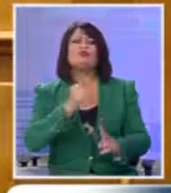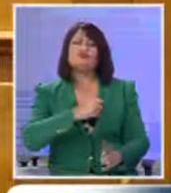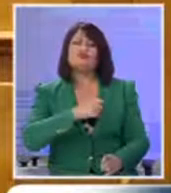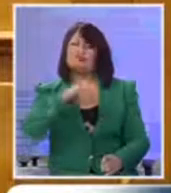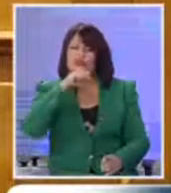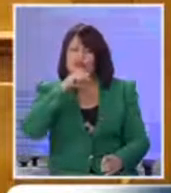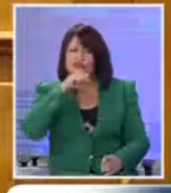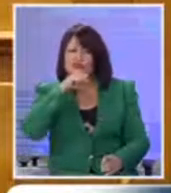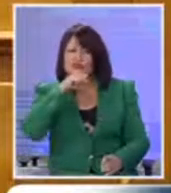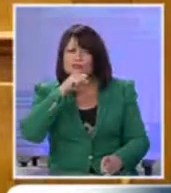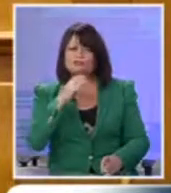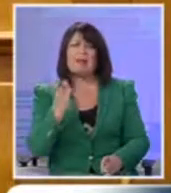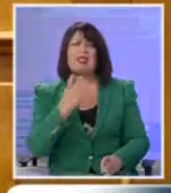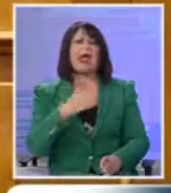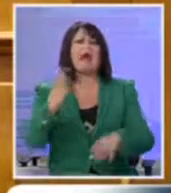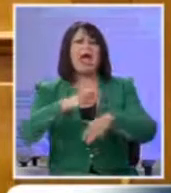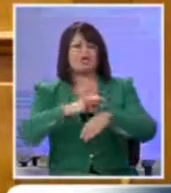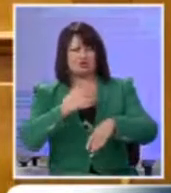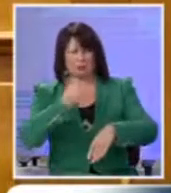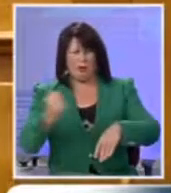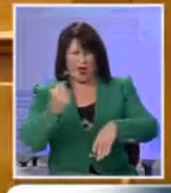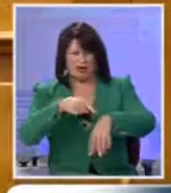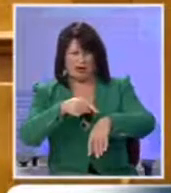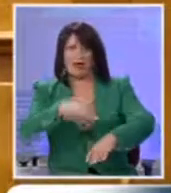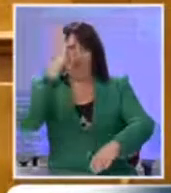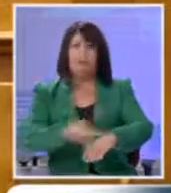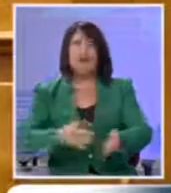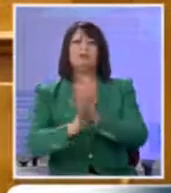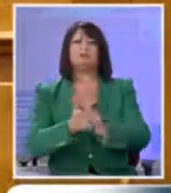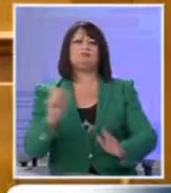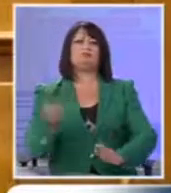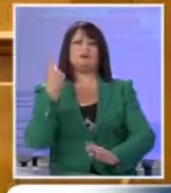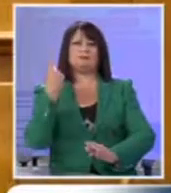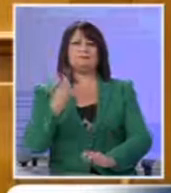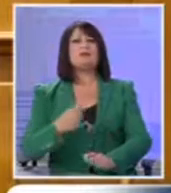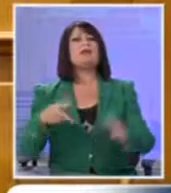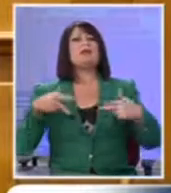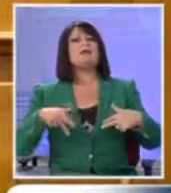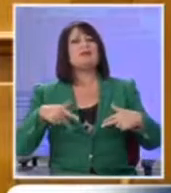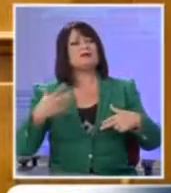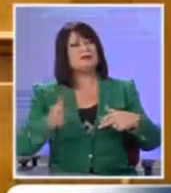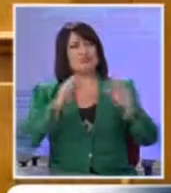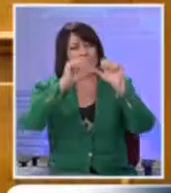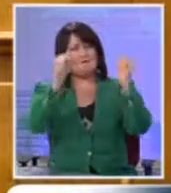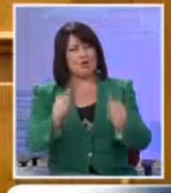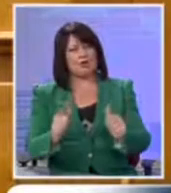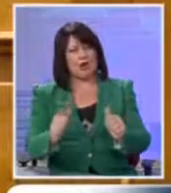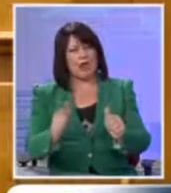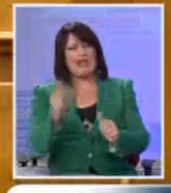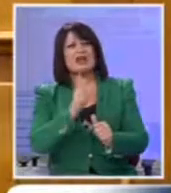τύπου «πονάει χέρι, κόβω χέρι». Η κυβέρνηση απαντά με ένα μοντέλο αξιοποίησης των κοινωνικών